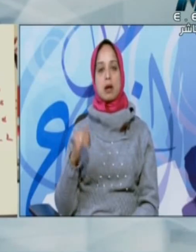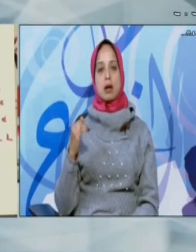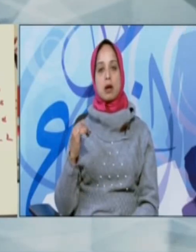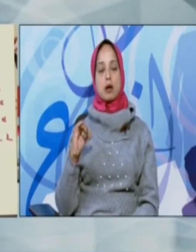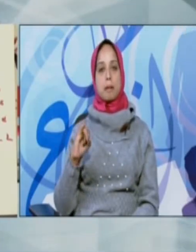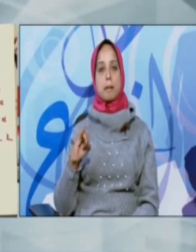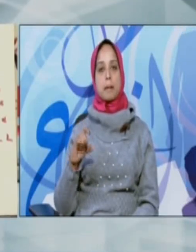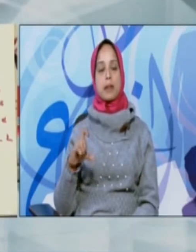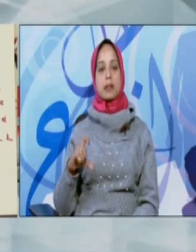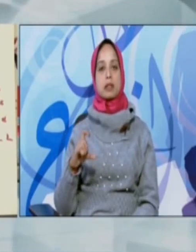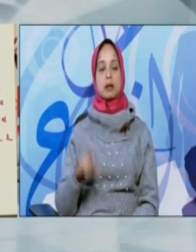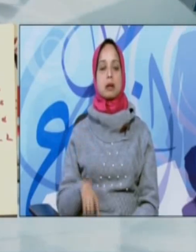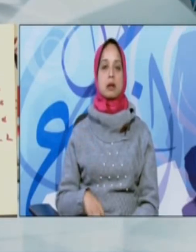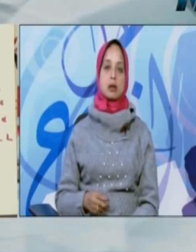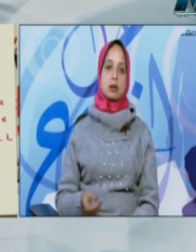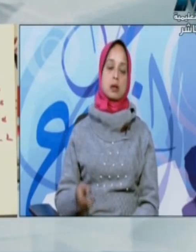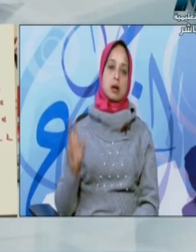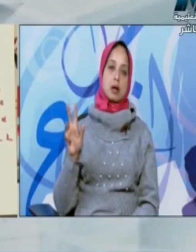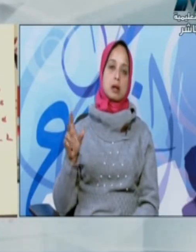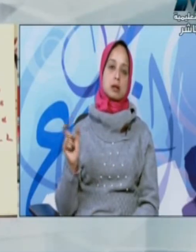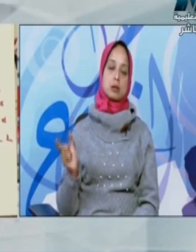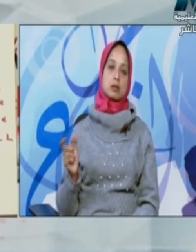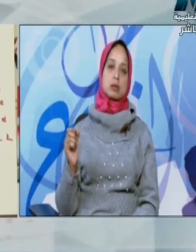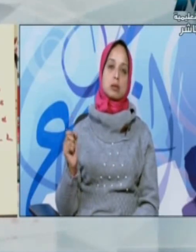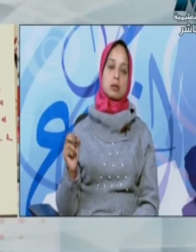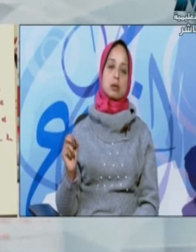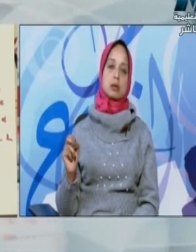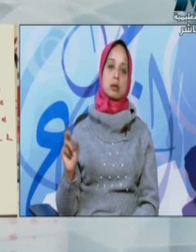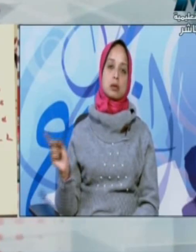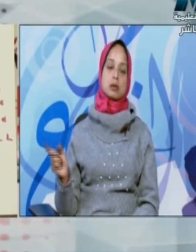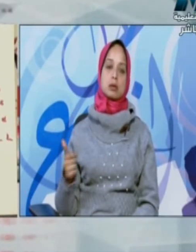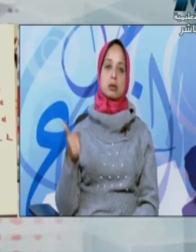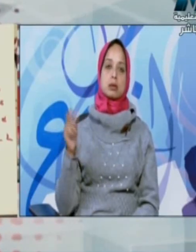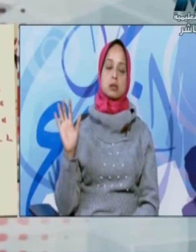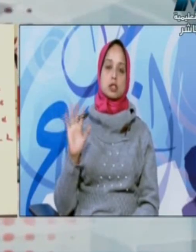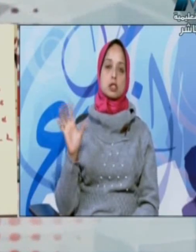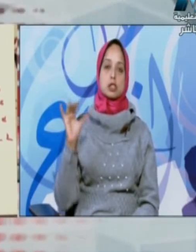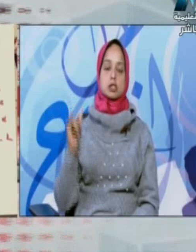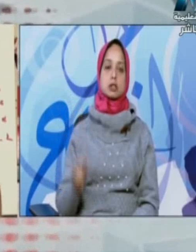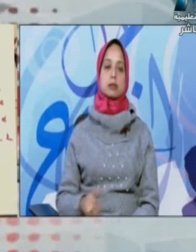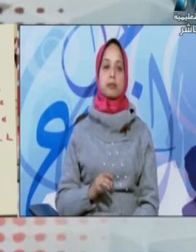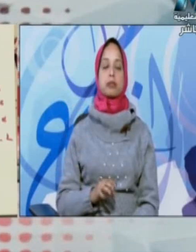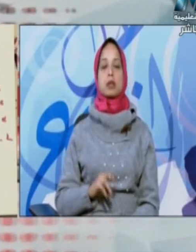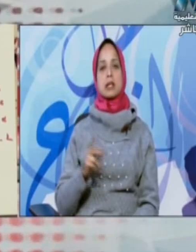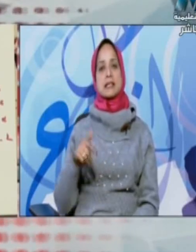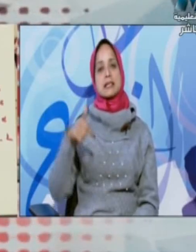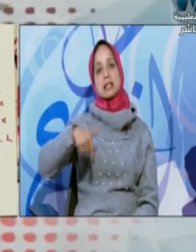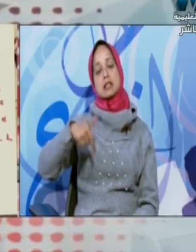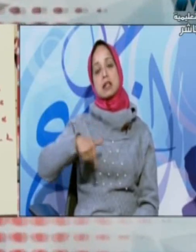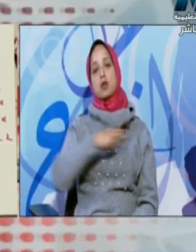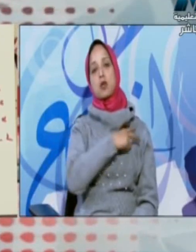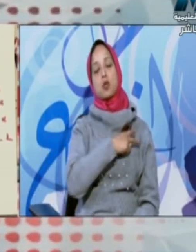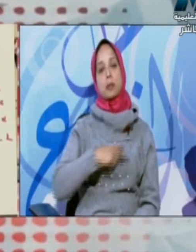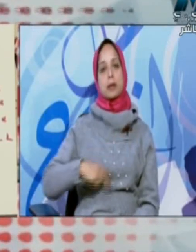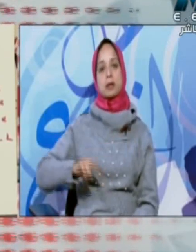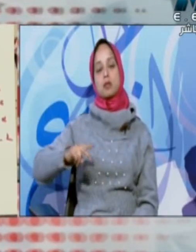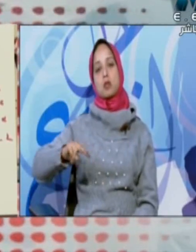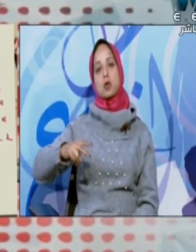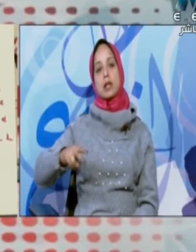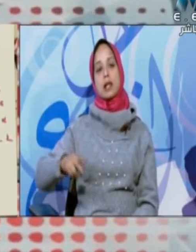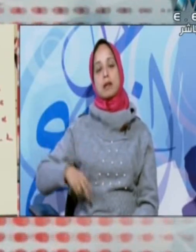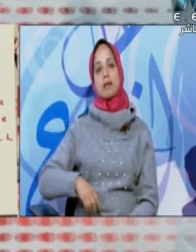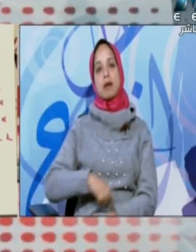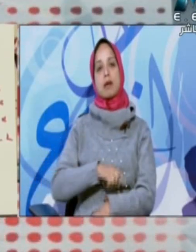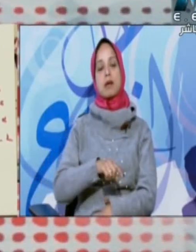وبعدين وزارة النقراش اسماعيل صدق النقراش الثانية، ابراهيم عبد الهادي، حسين سري. اكتر من 6 حكومات في